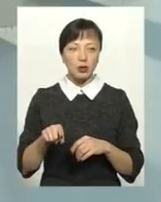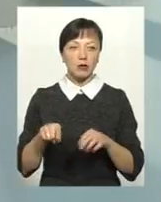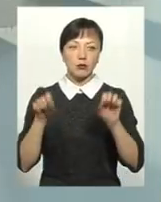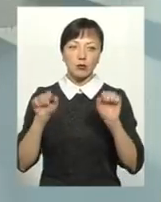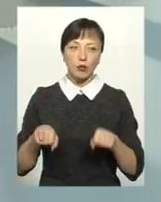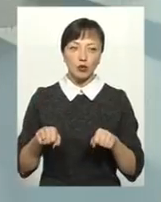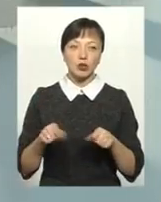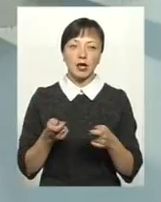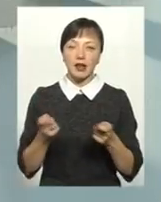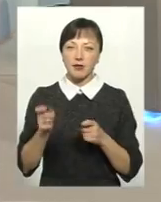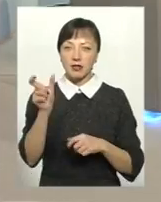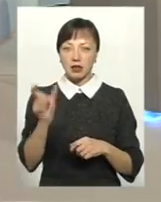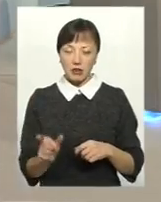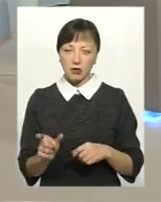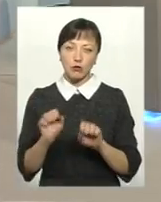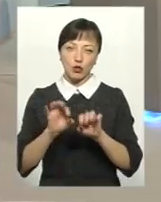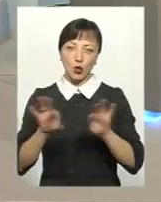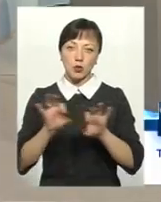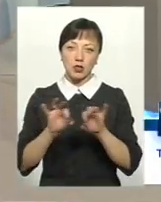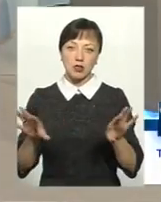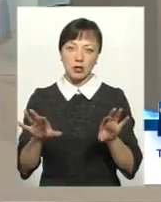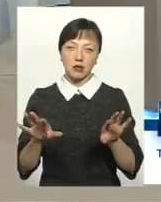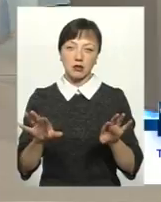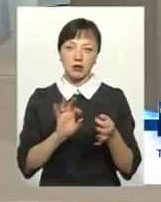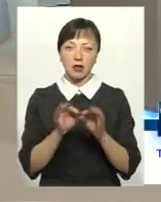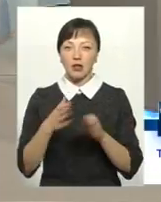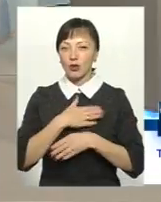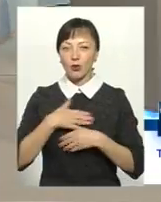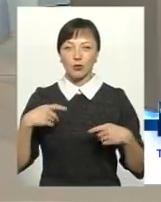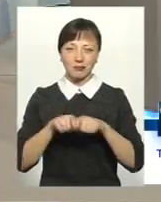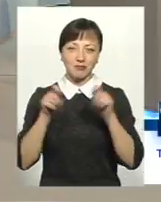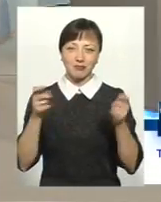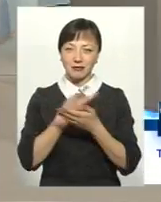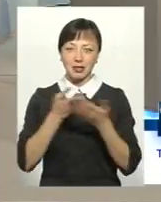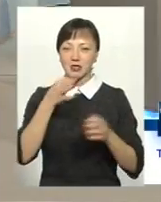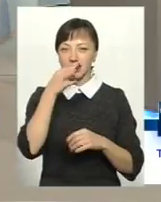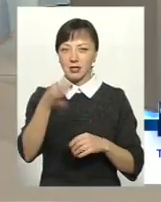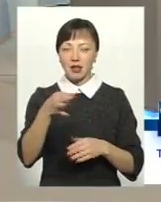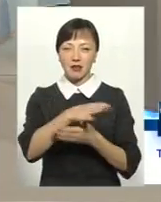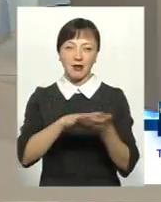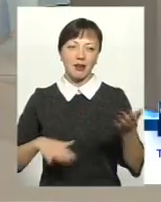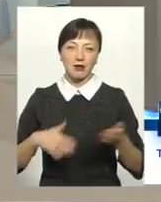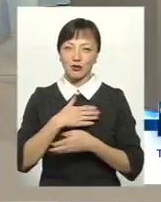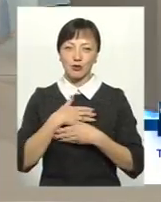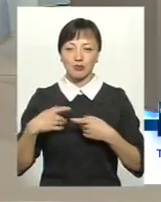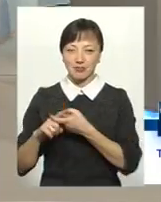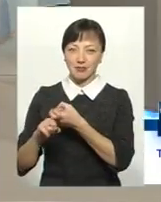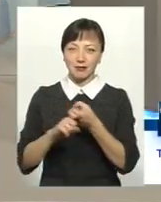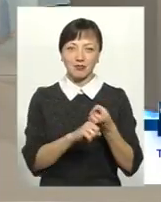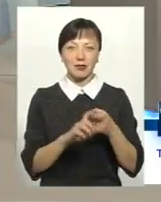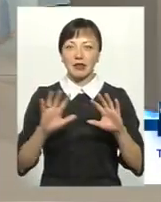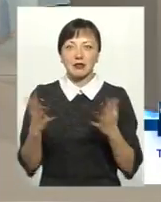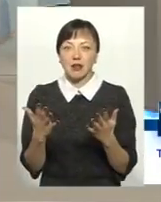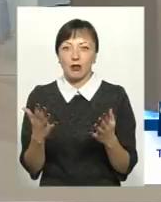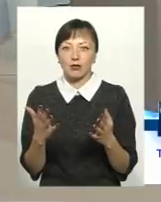може керівник цього компоненту зможе розказати, тому що не хочу, знаєте, тому що сказала «а», а воно не сталося